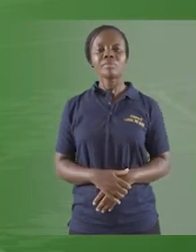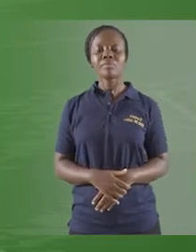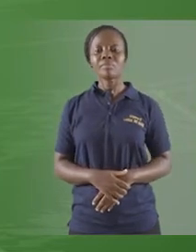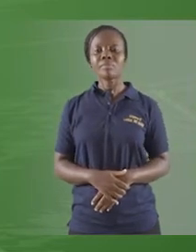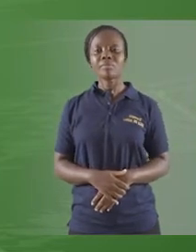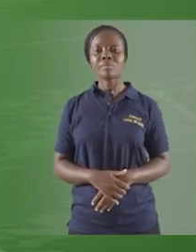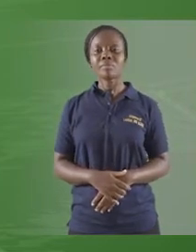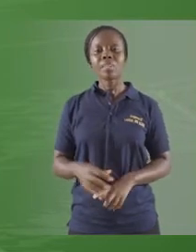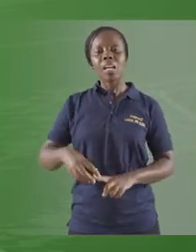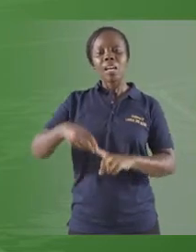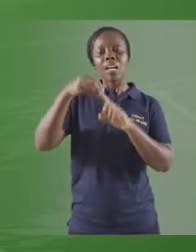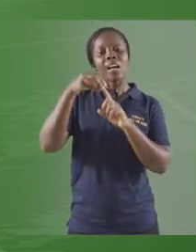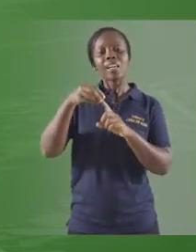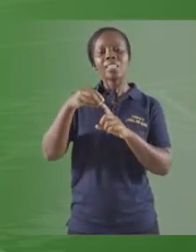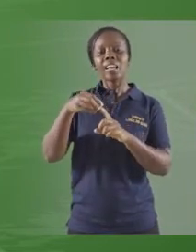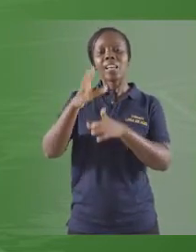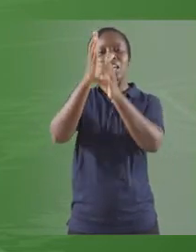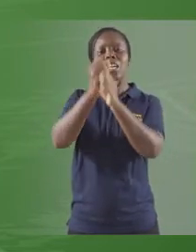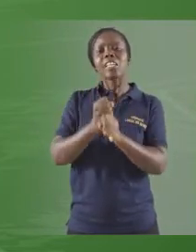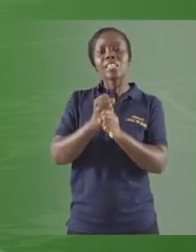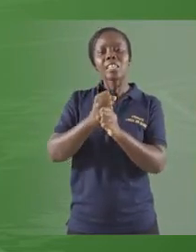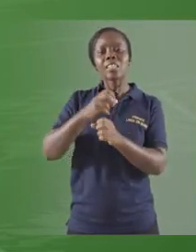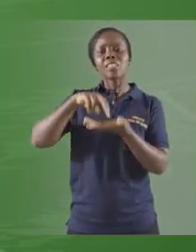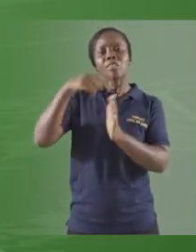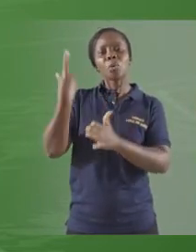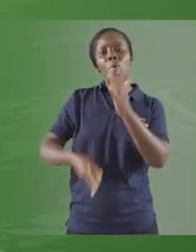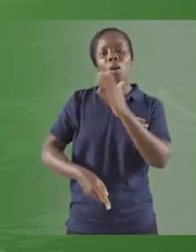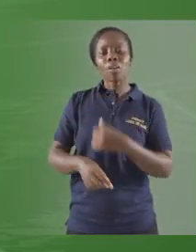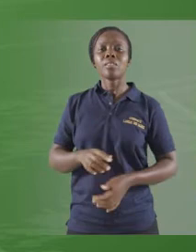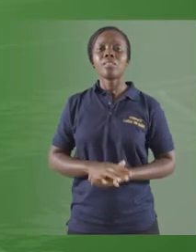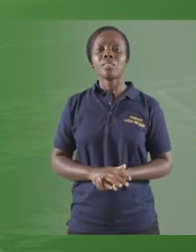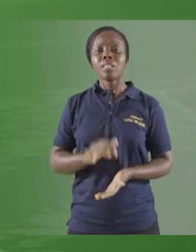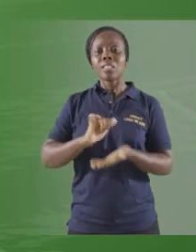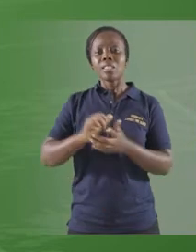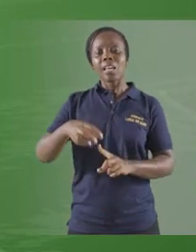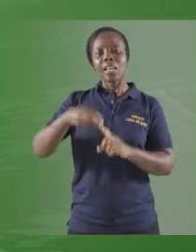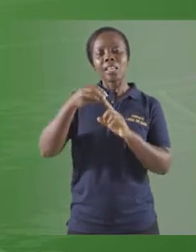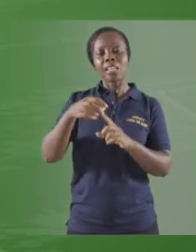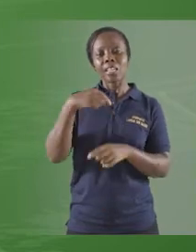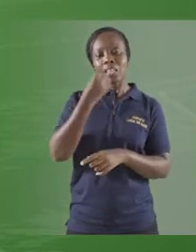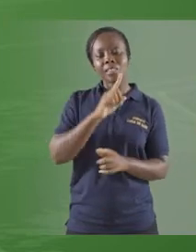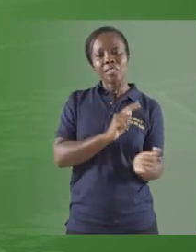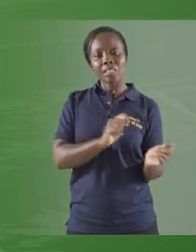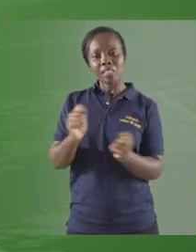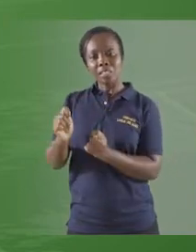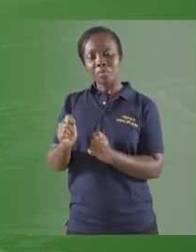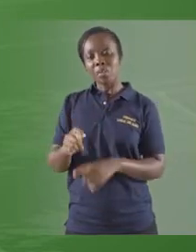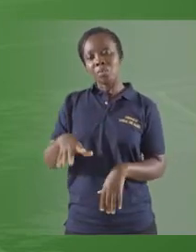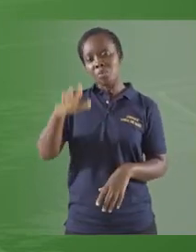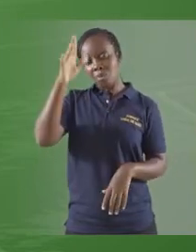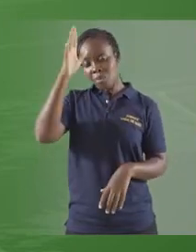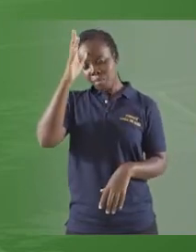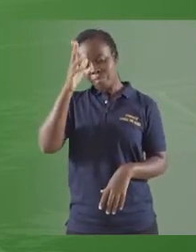Un caractère héréditaire, il faut le rappeler, est un caractère qui est transmis des parents aux